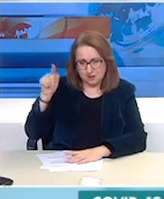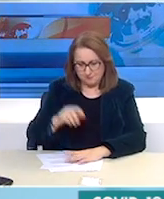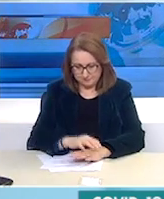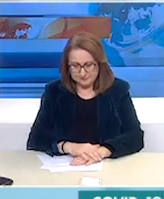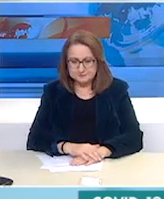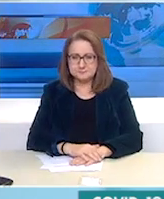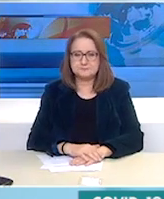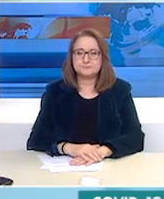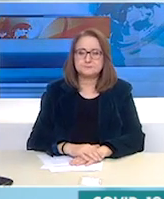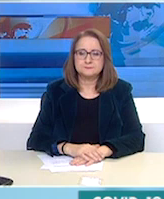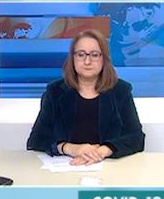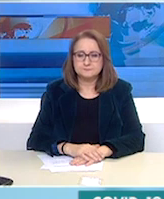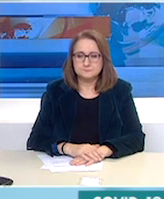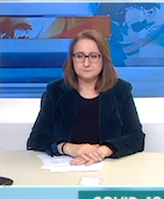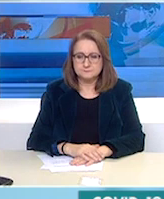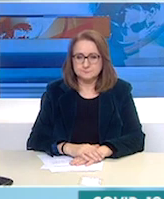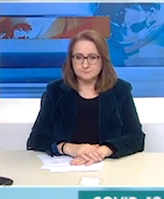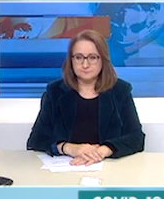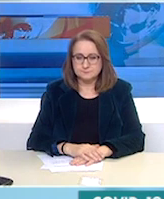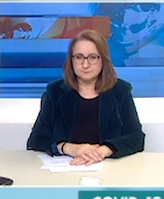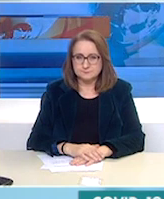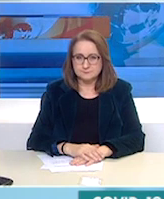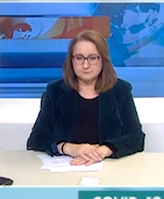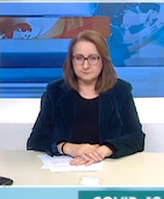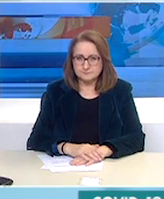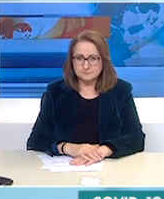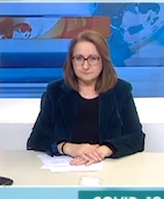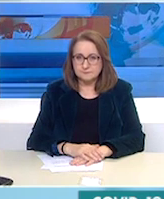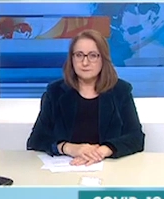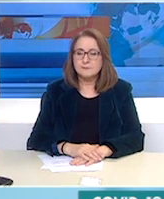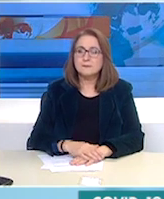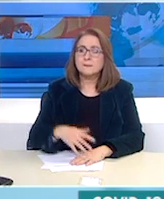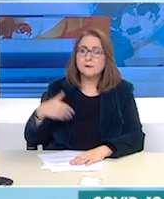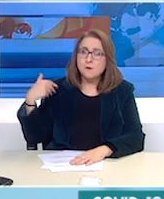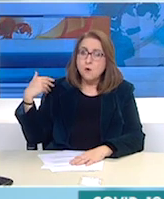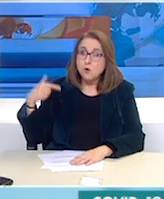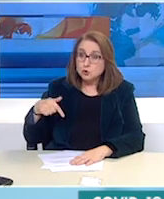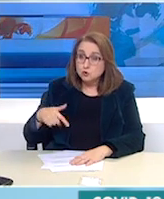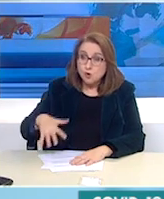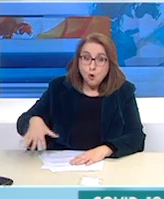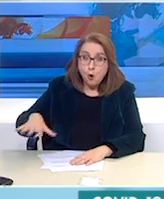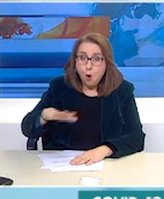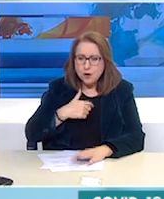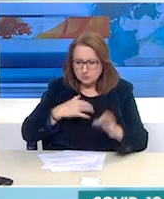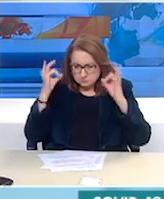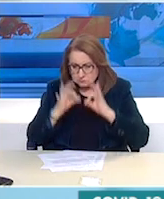εικόνα για το τι μέλη γενέστε στην ευρύτερη περιοχή. Όλος ο μηχανισμός είναι σε γρήγορση, σε ετοιμότητα. Το